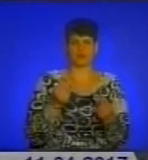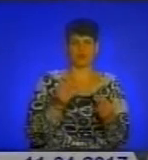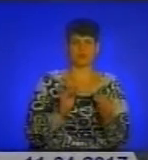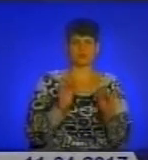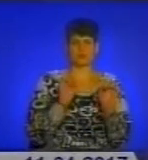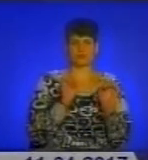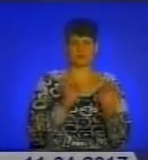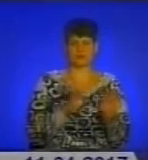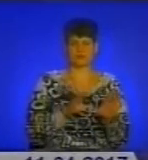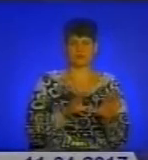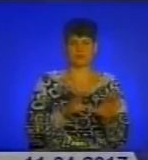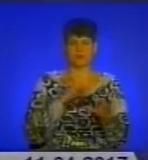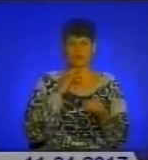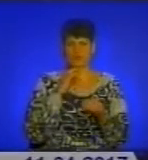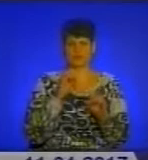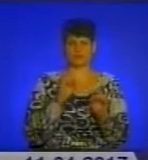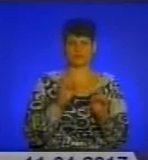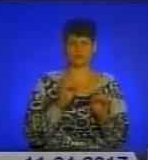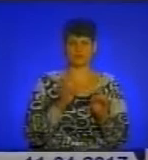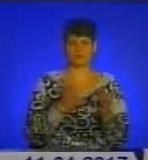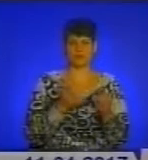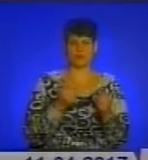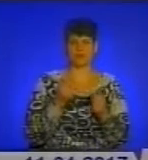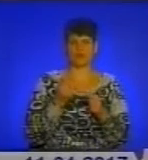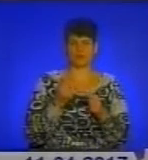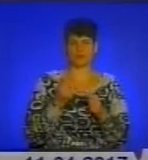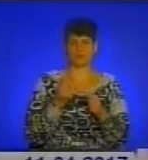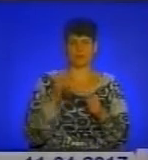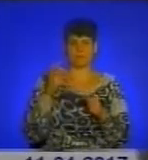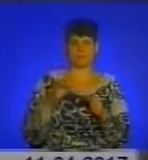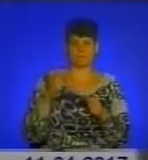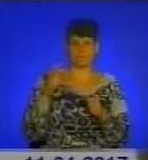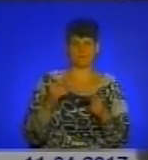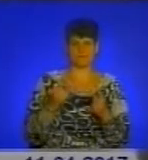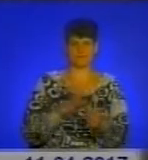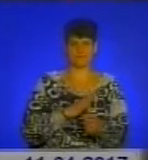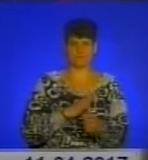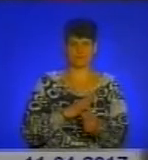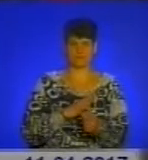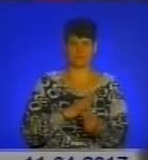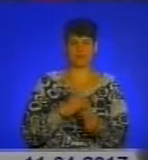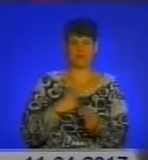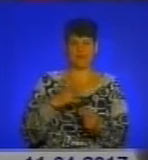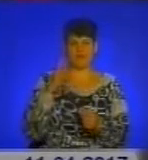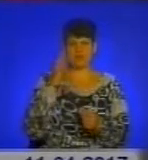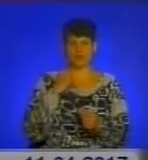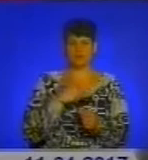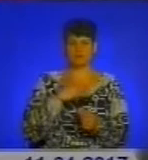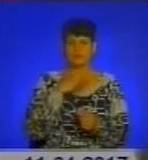поздавав, так необережно здав, брав з ті гроші, то потім такі проценти мав. Я вважаю, що у нас достатньо